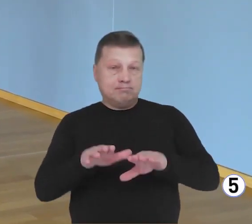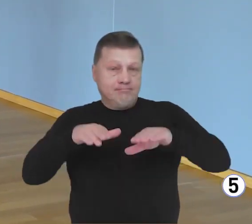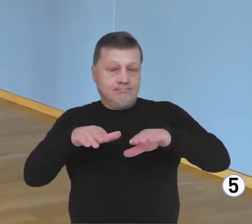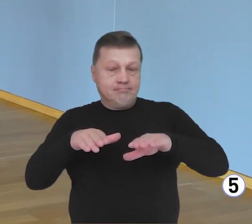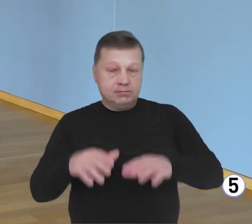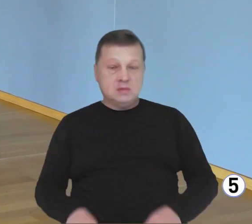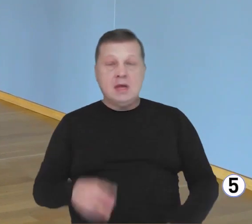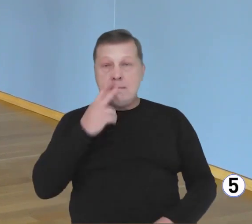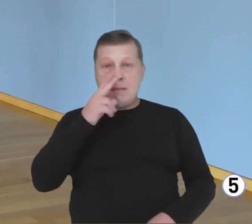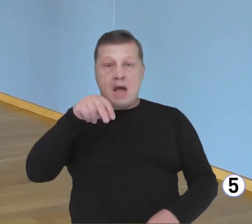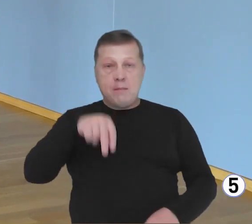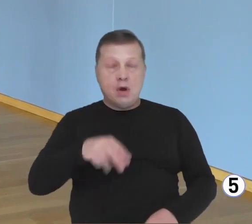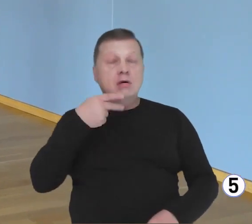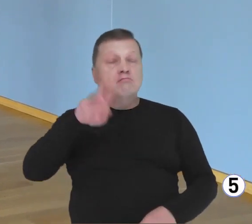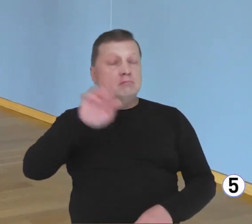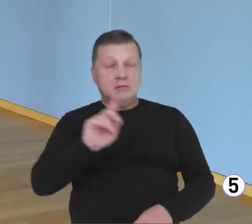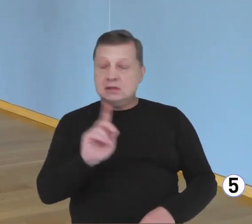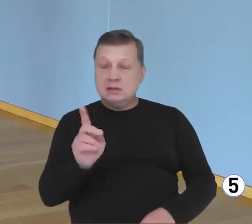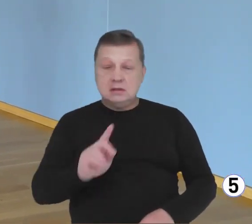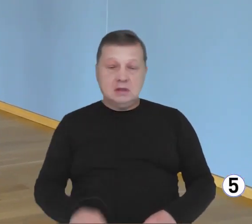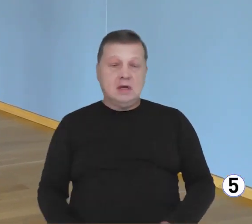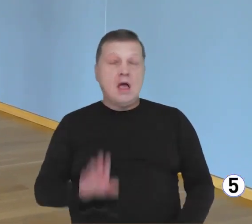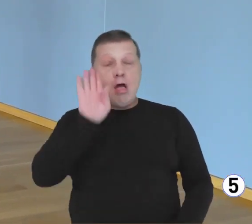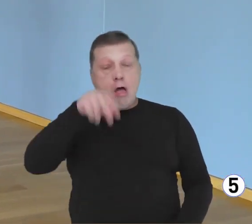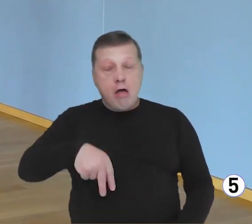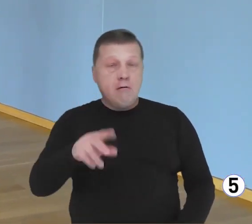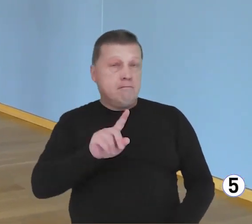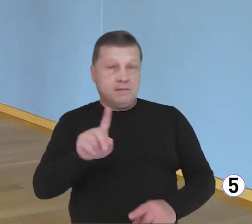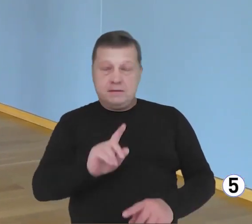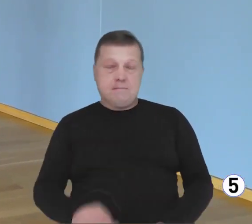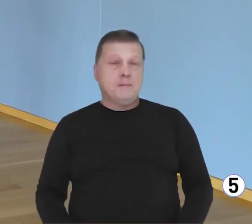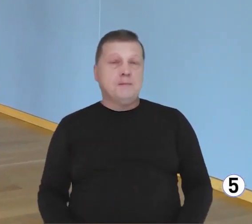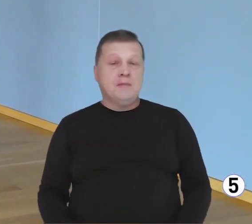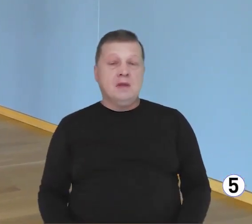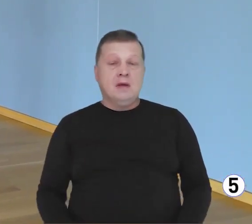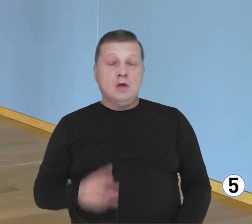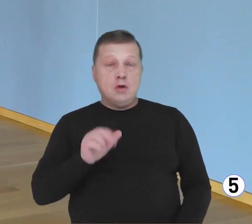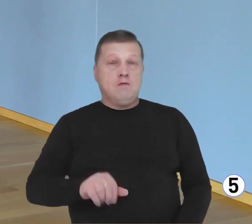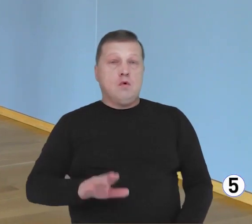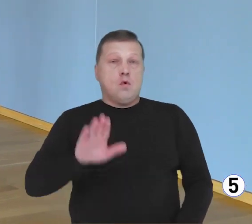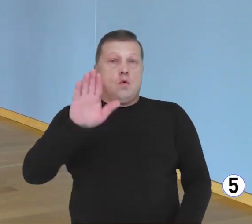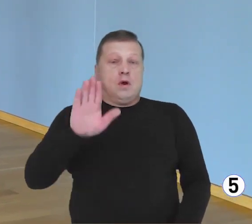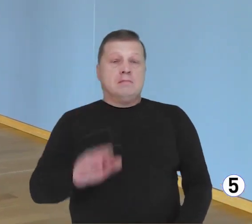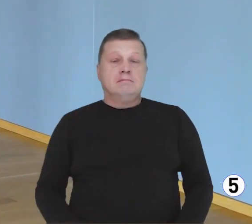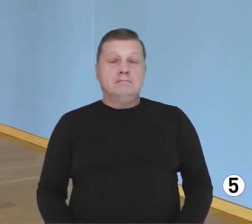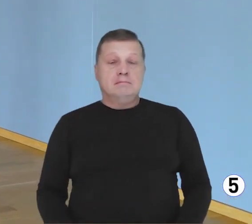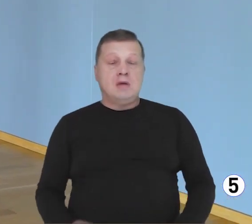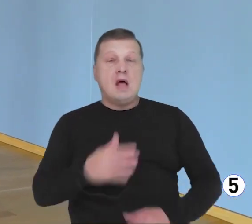mam stabilny. Patrzę w podłogę, nie zadzieram głowy, nie opuszczam jej również w dół. I idę w